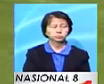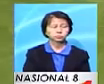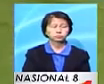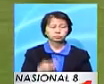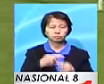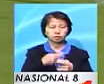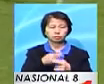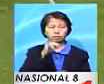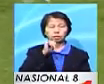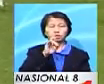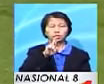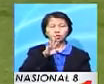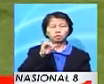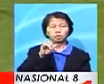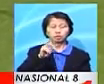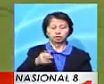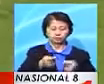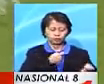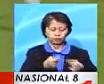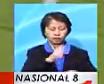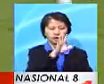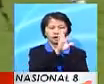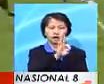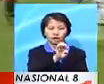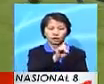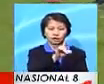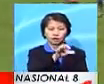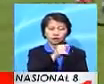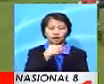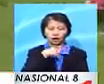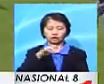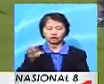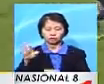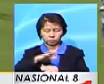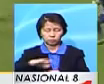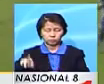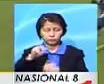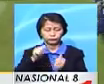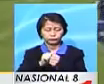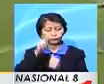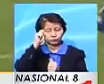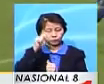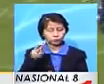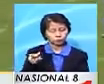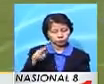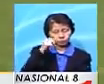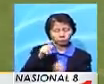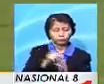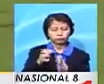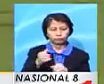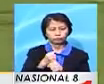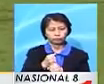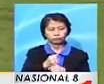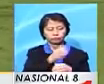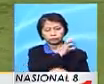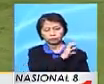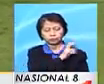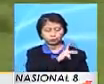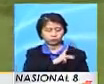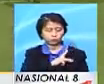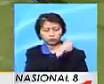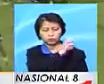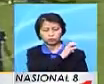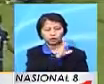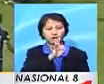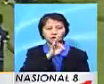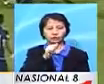Nama Irfan Bakti yang sebelum ini mengendalikan Felda United berada dalam radar pasukan bola sepak negeri Terengganu untuk jawatan ketua jurulatih Terengganu